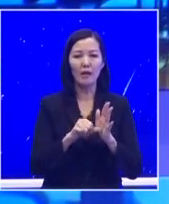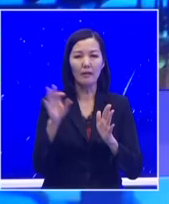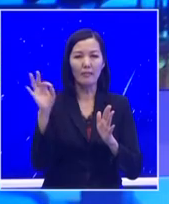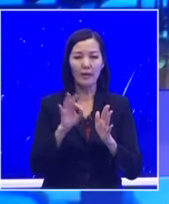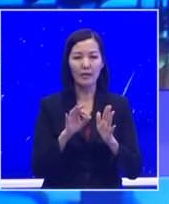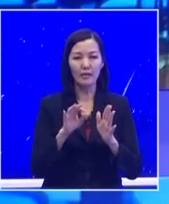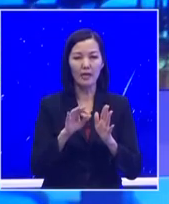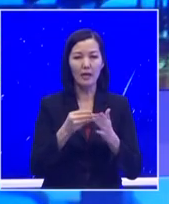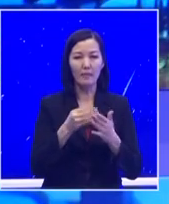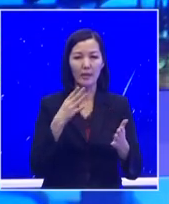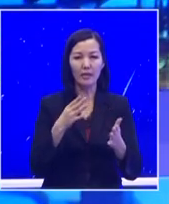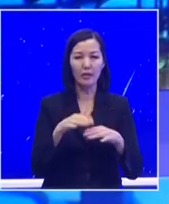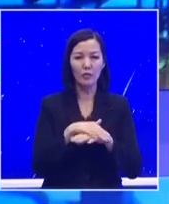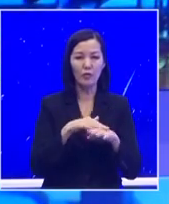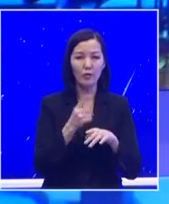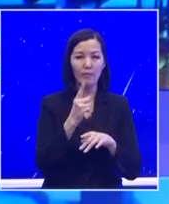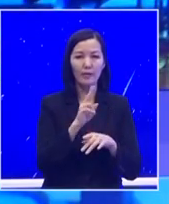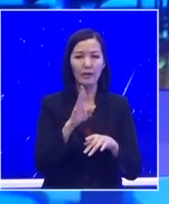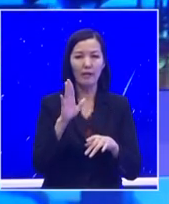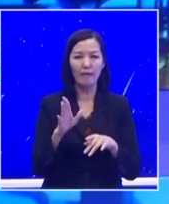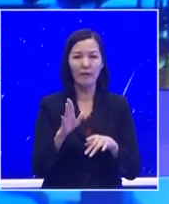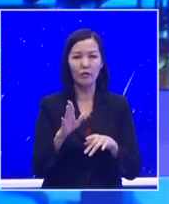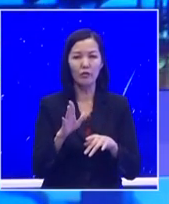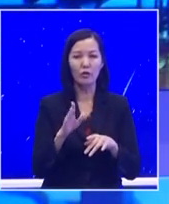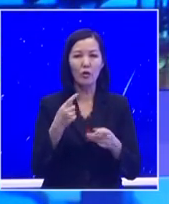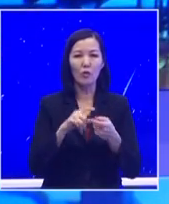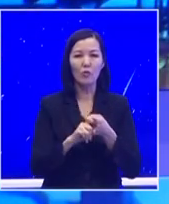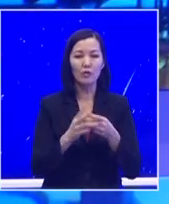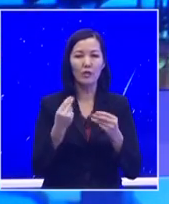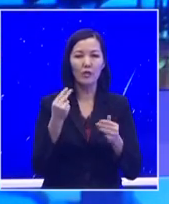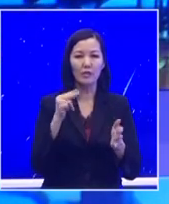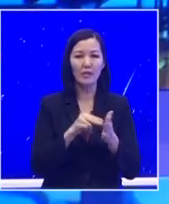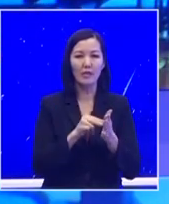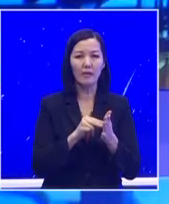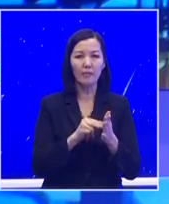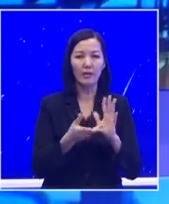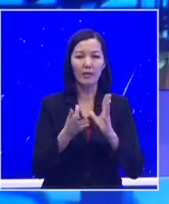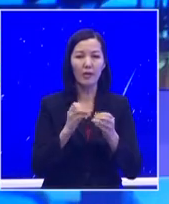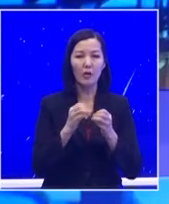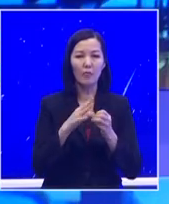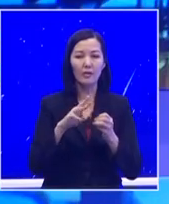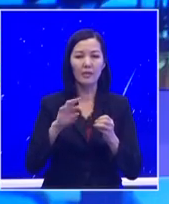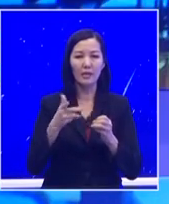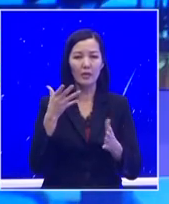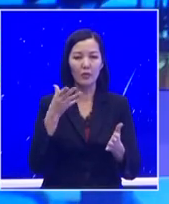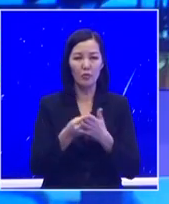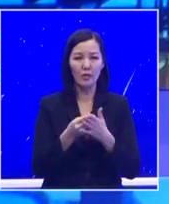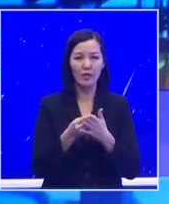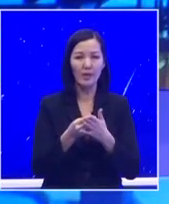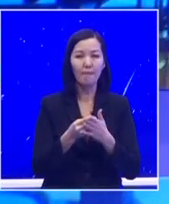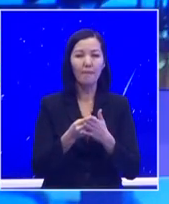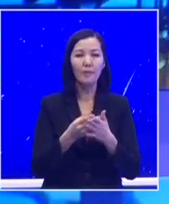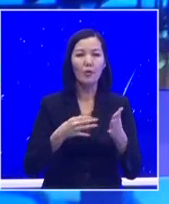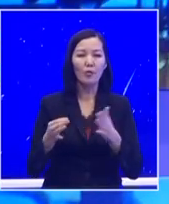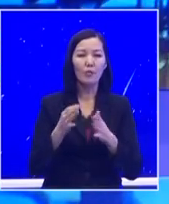өскен. Тұрғындар енді 1 киловатт жарық үшін қосылған құн салығымен бірге есептелгенде 15 теңге төлейді. Бұл